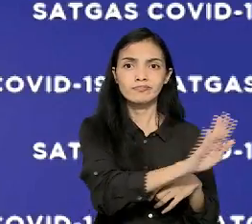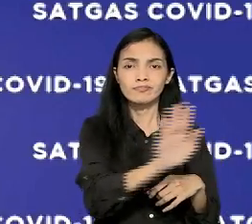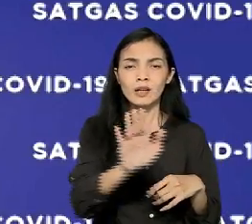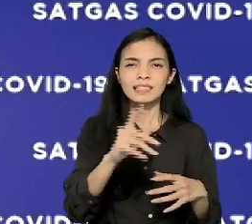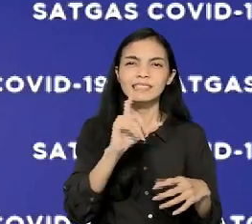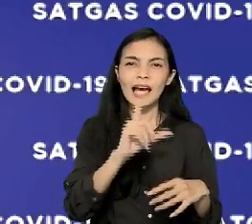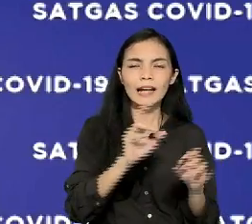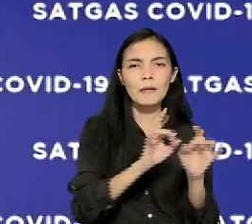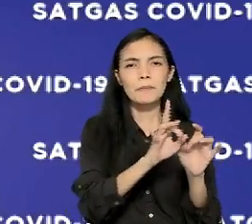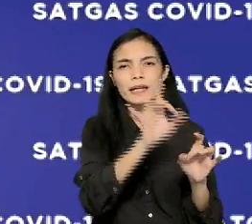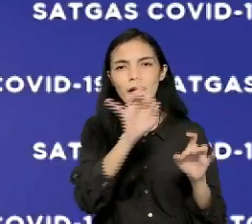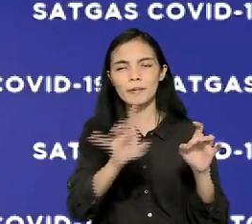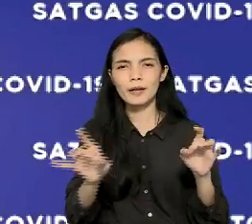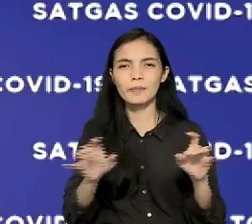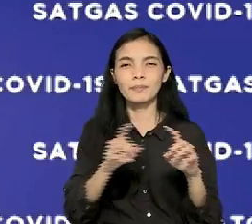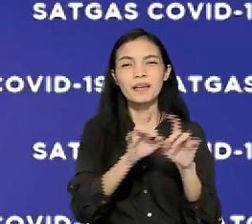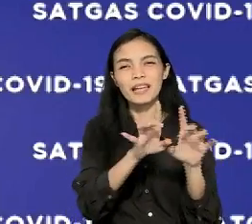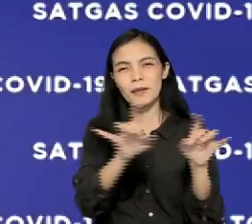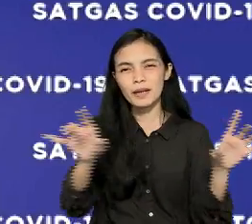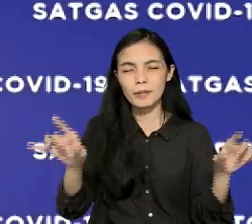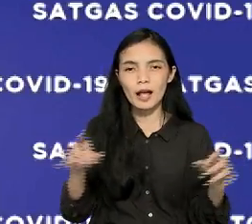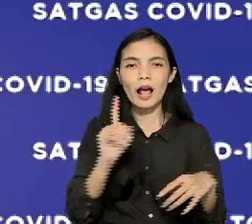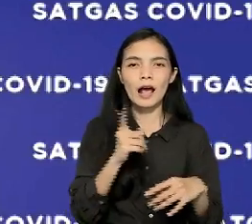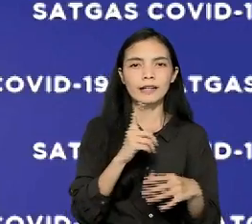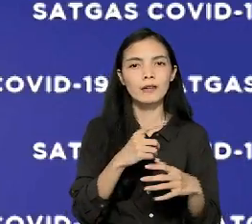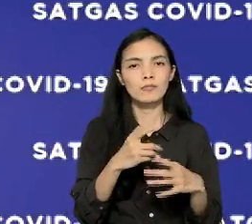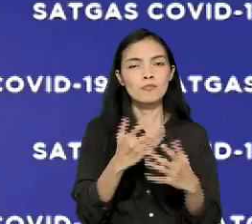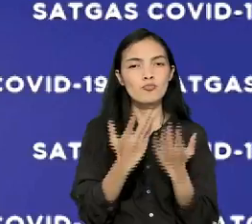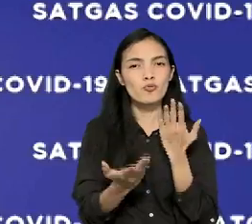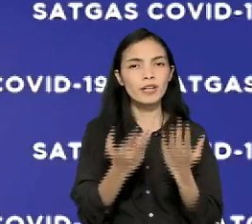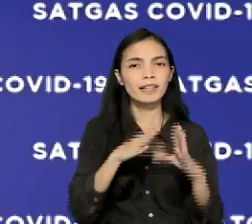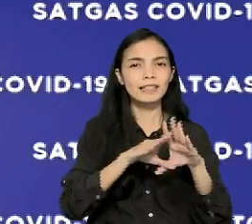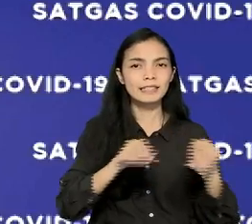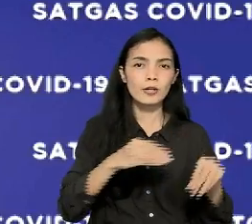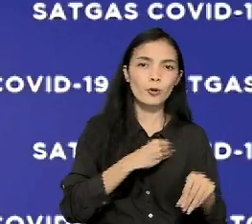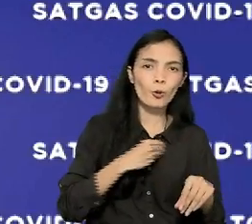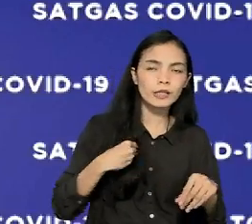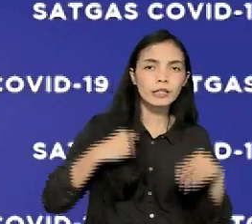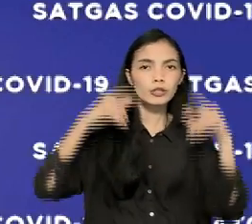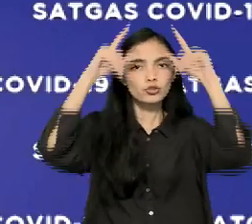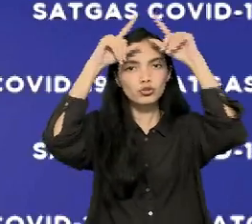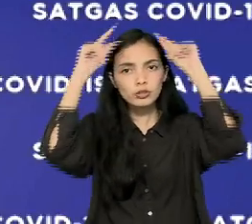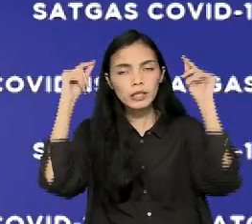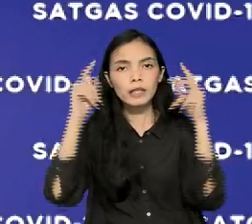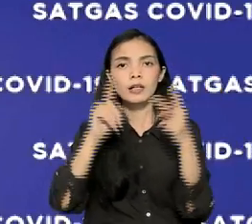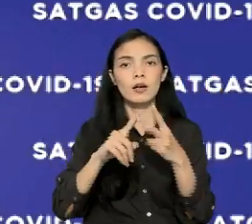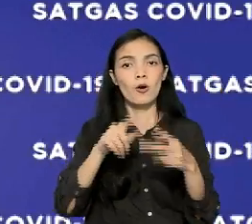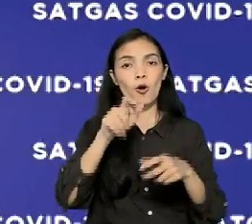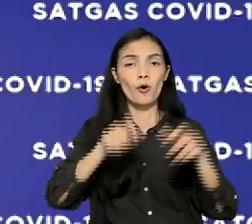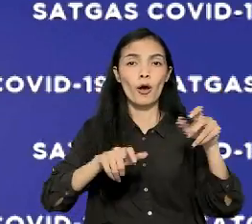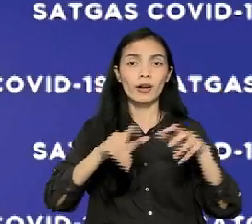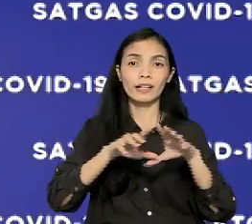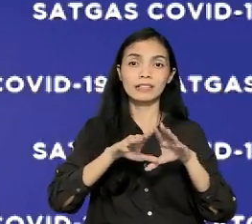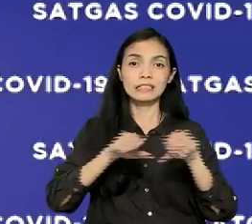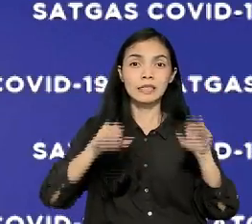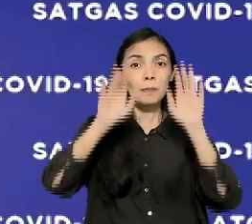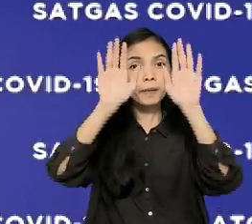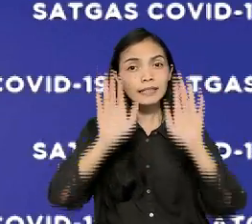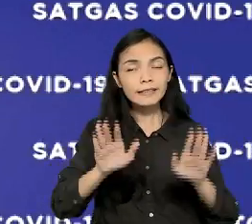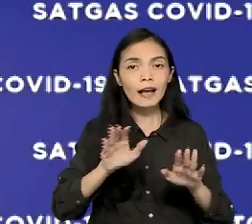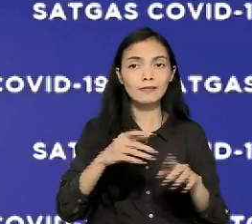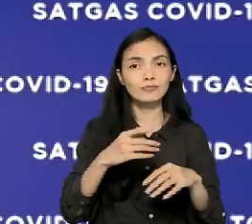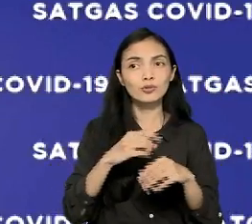berbeda. Ada yang secara langsung turun sebagai tenaga kesehatan, rekan-rekan media yang menyampaikan perkembangan kasus tanpa